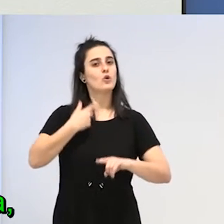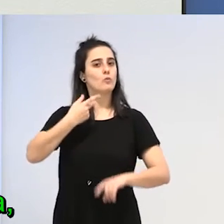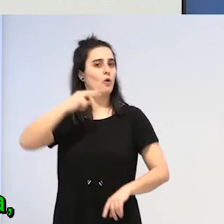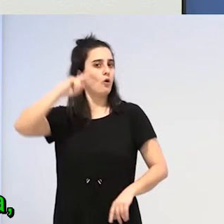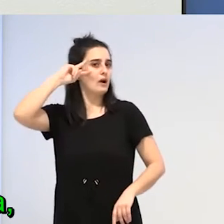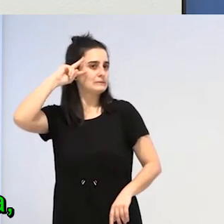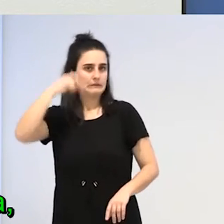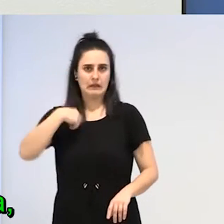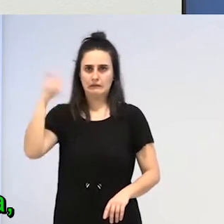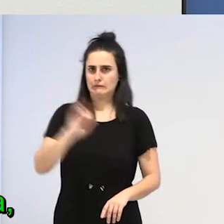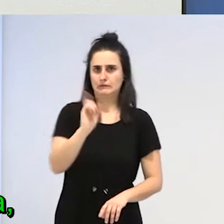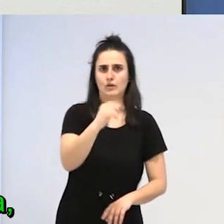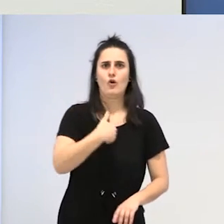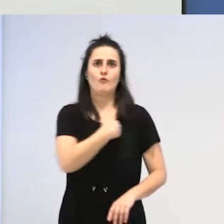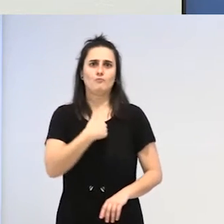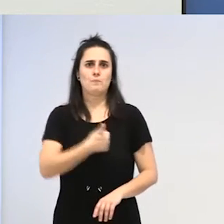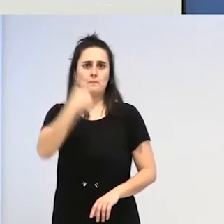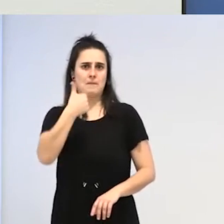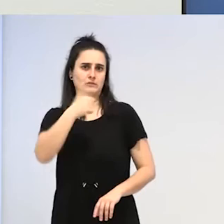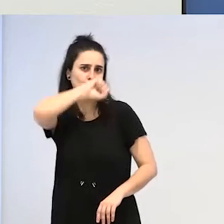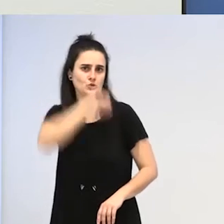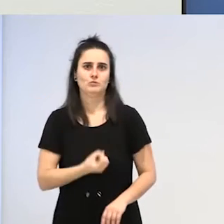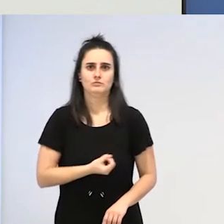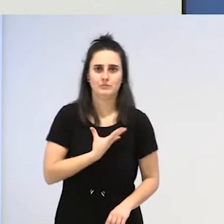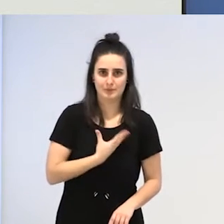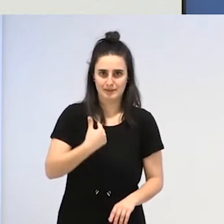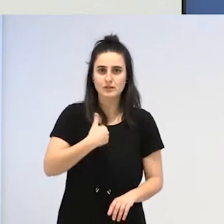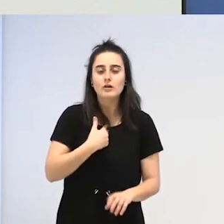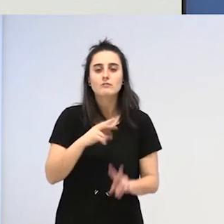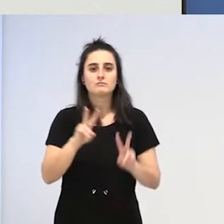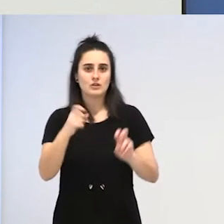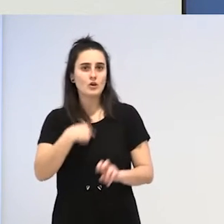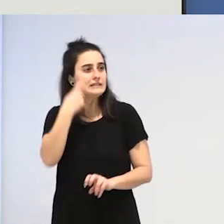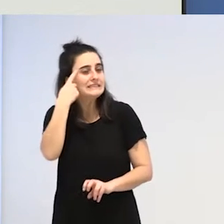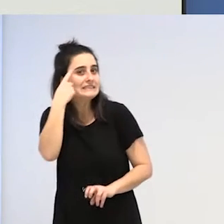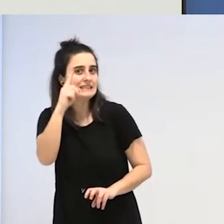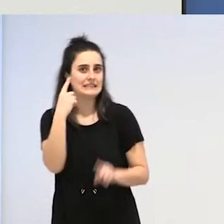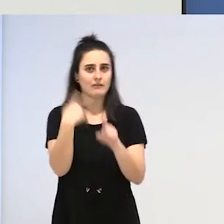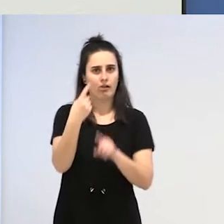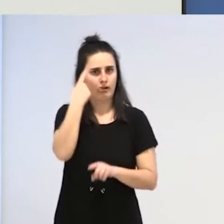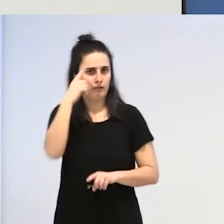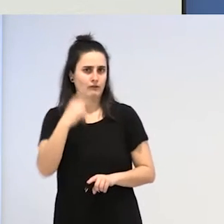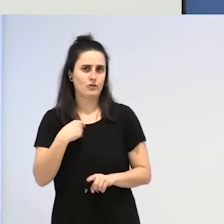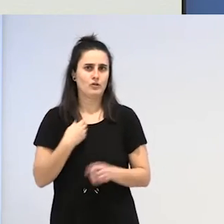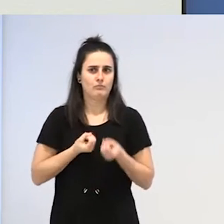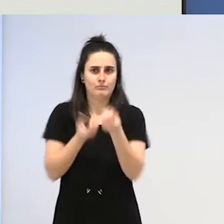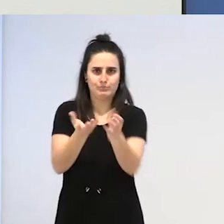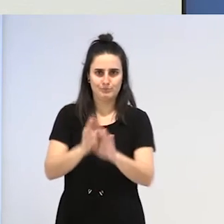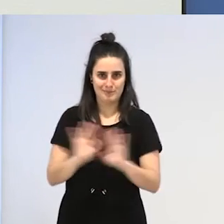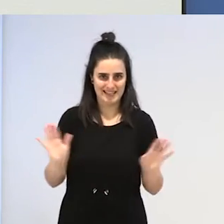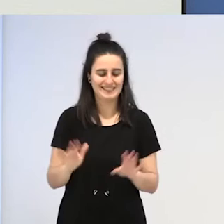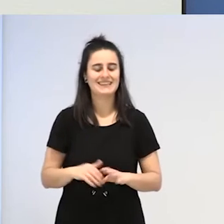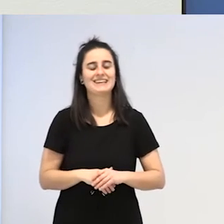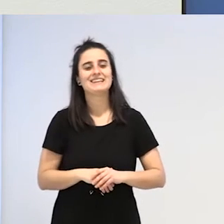gisa, eta bago asko ez dakiana, baina nik dakianari buruz hitz egingo dut. Beraz,